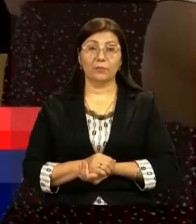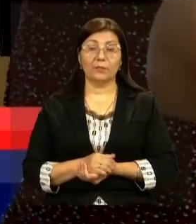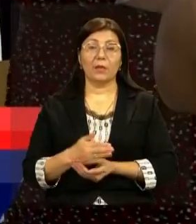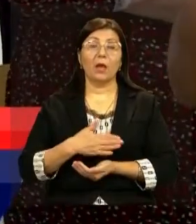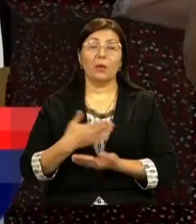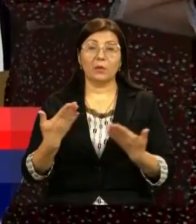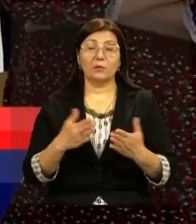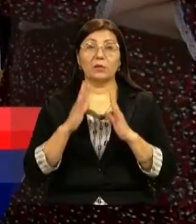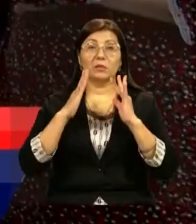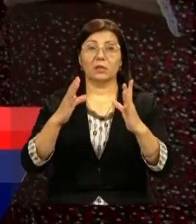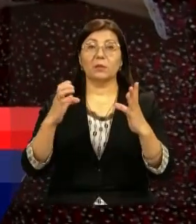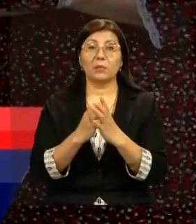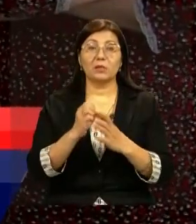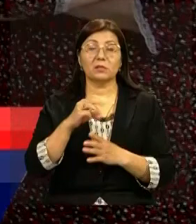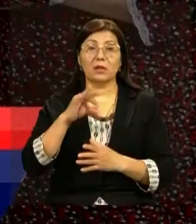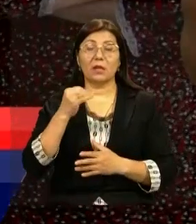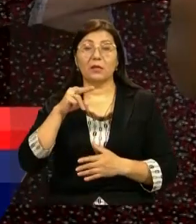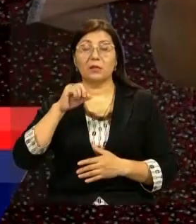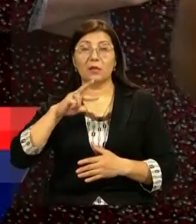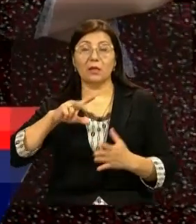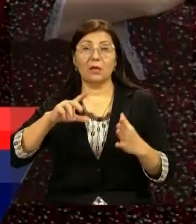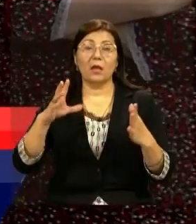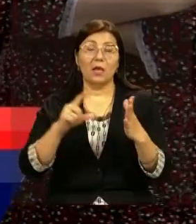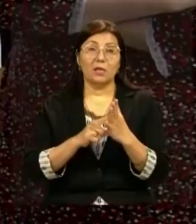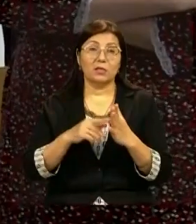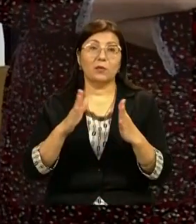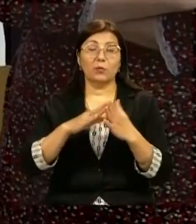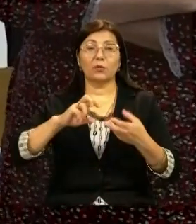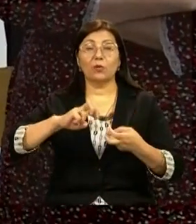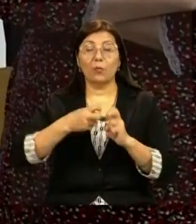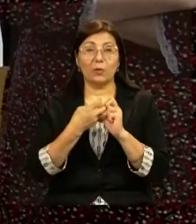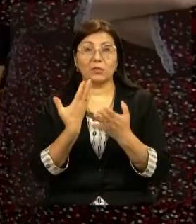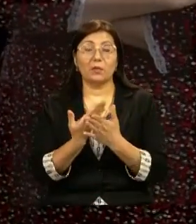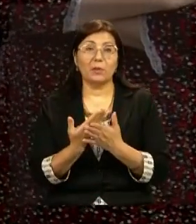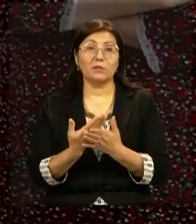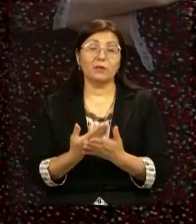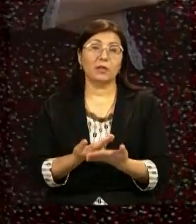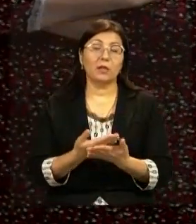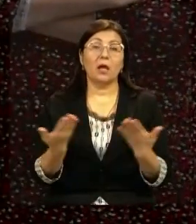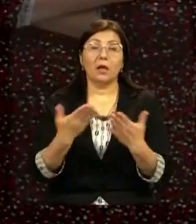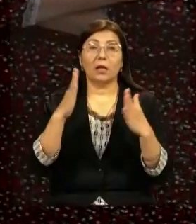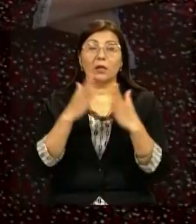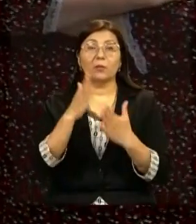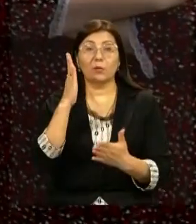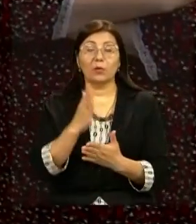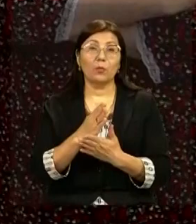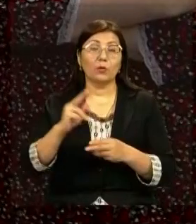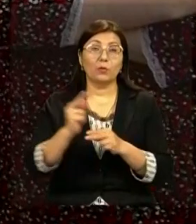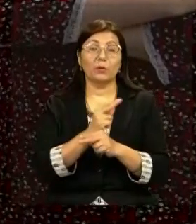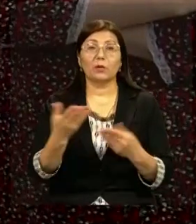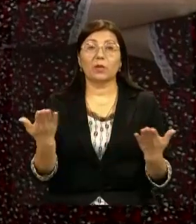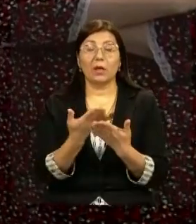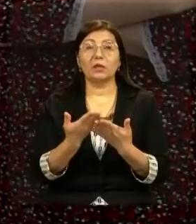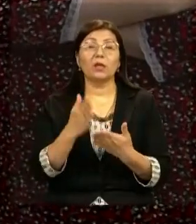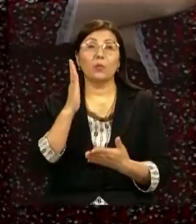Мы жили в садоводческом коллективе «Строитель 7». Дом пострадал. Конечно же, волнуют критерии оценки. Какие дома будут восстановлены, какие не